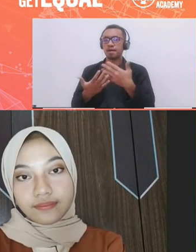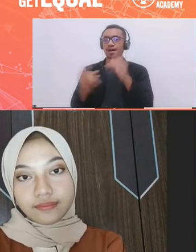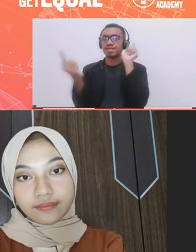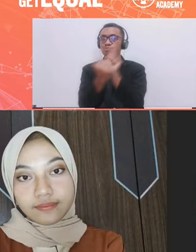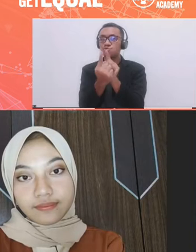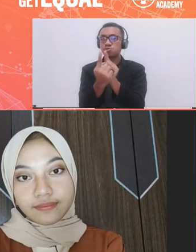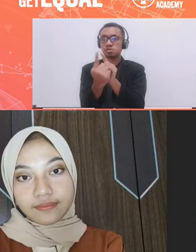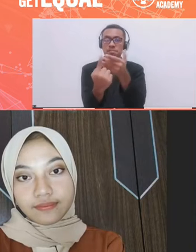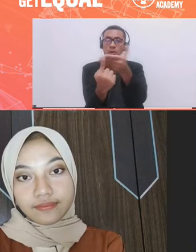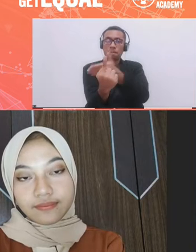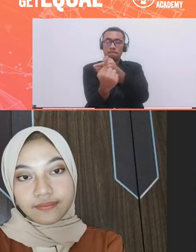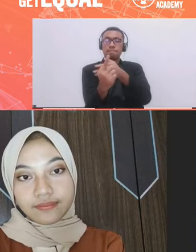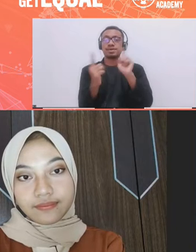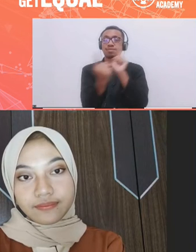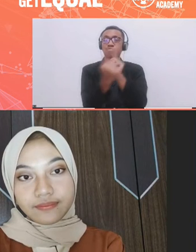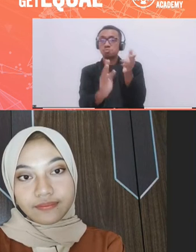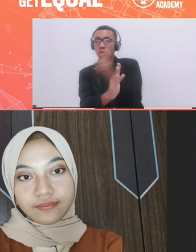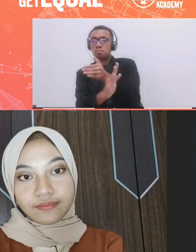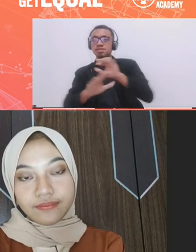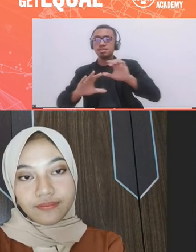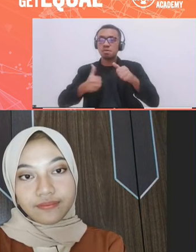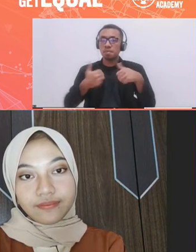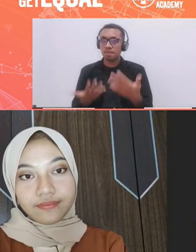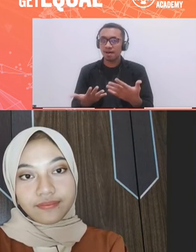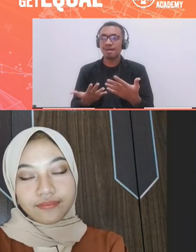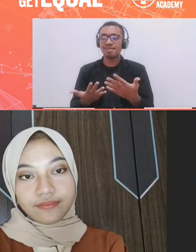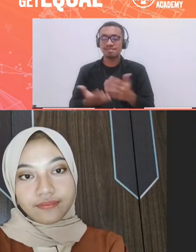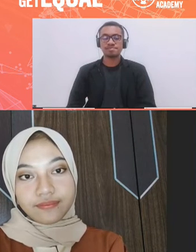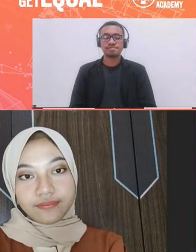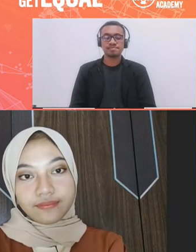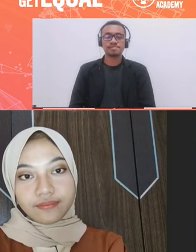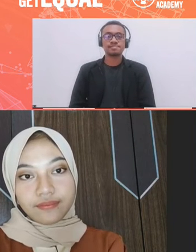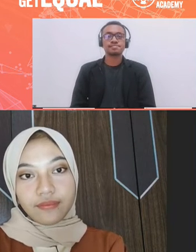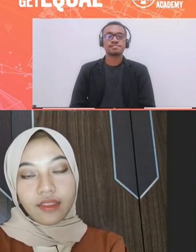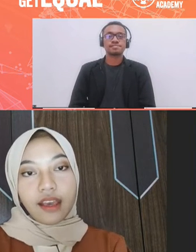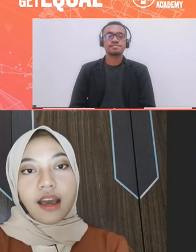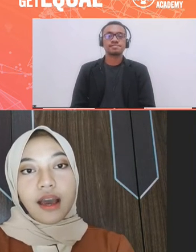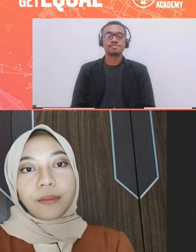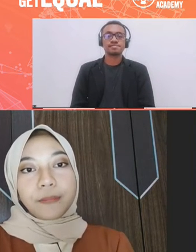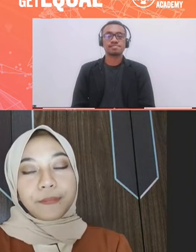kemarin ngobrol-ngobrol sama Kak Angki di IG Live Instagram itu?